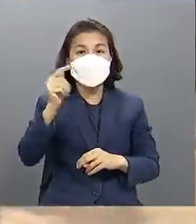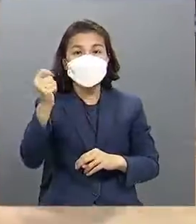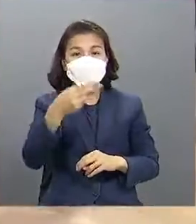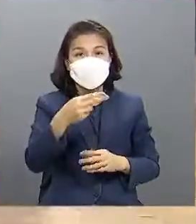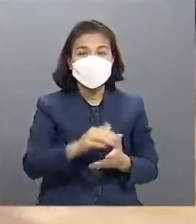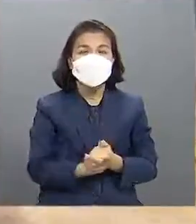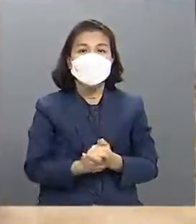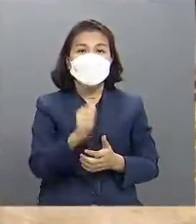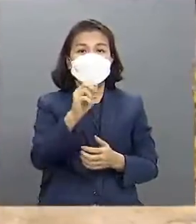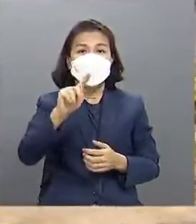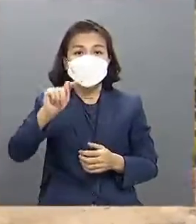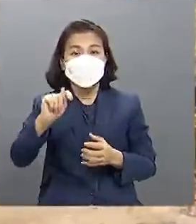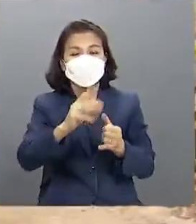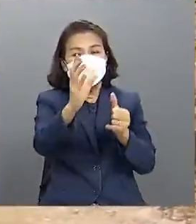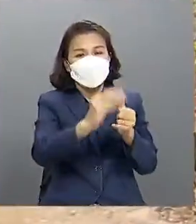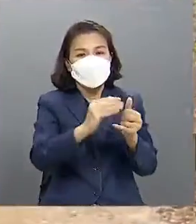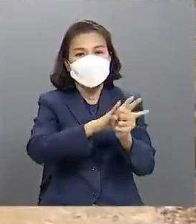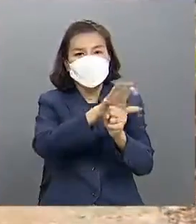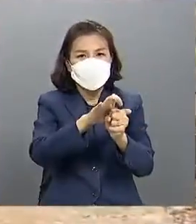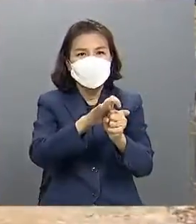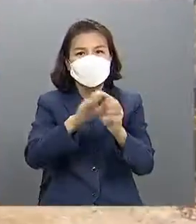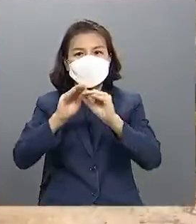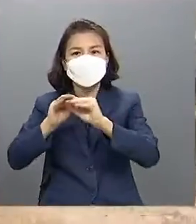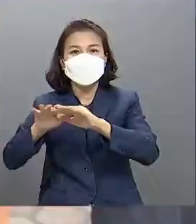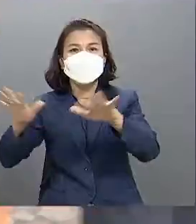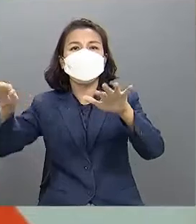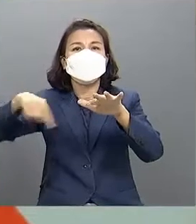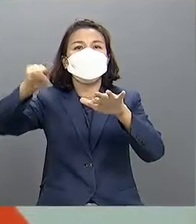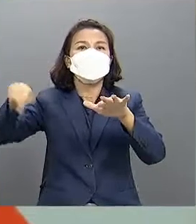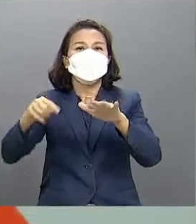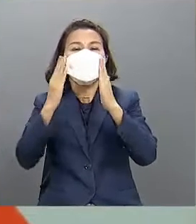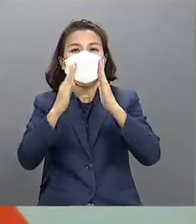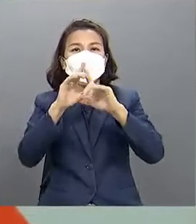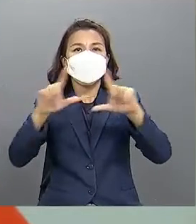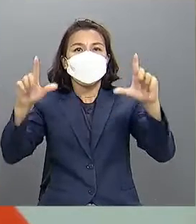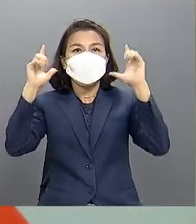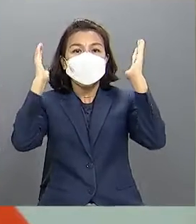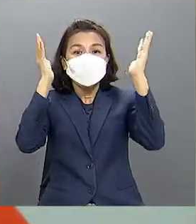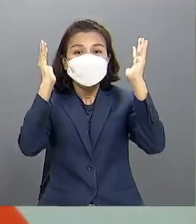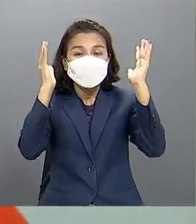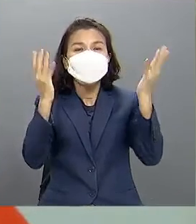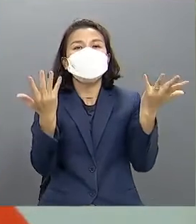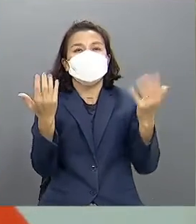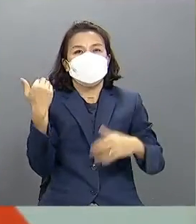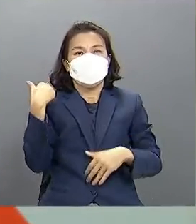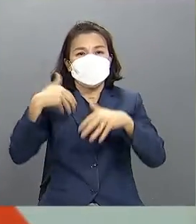ที่เกี่ยวข้อง 29แล้วก็นำเชื้อนั้นไปสู่คนที่หาเสียงนำไปสู่คนที่เป็นประชาชนในพื้นที่กันด้วยนะ